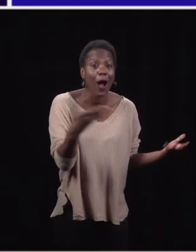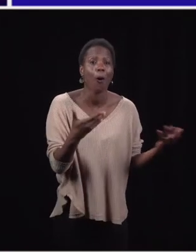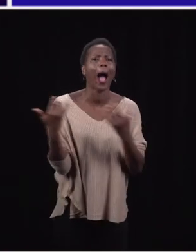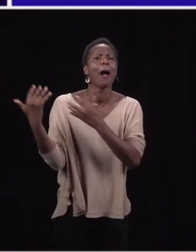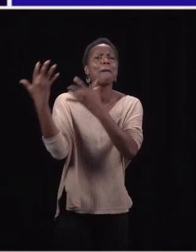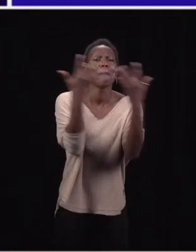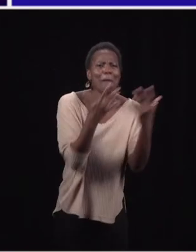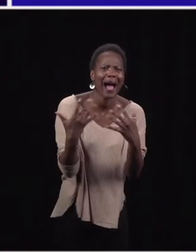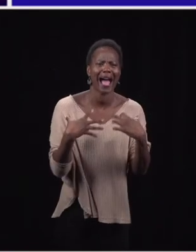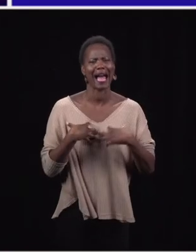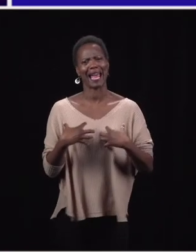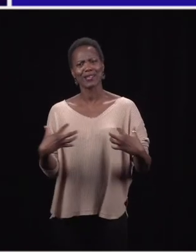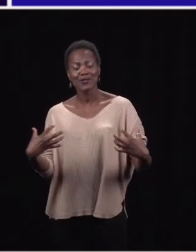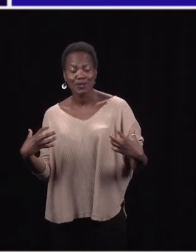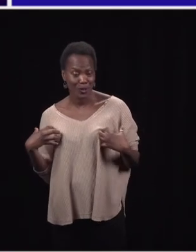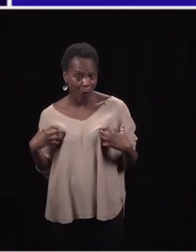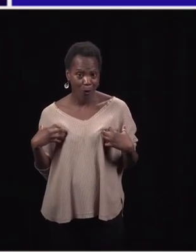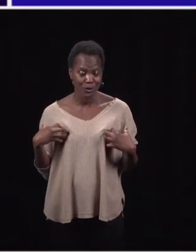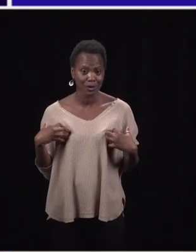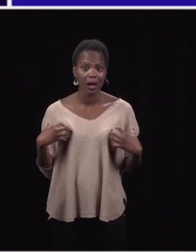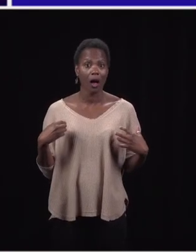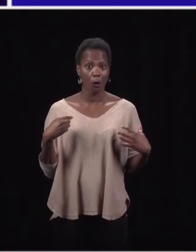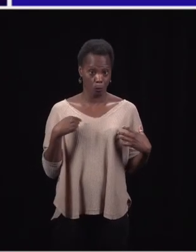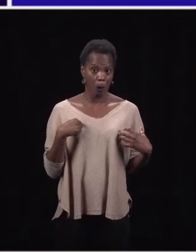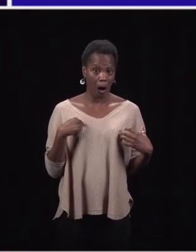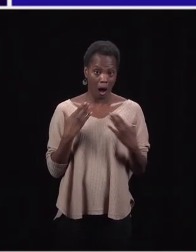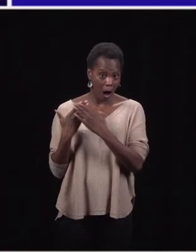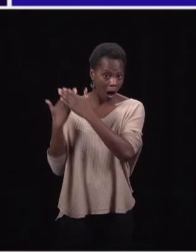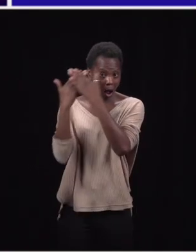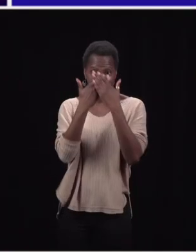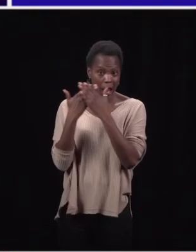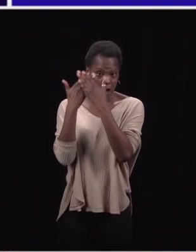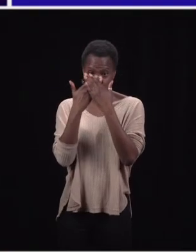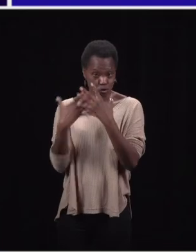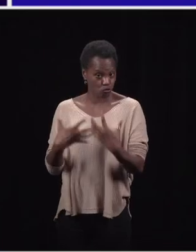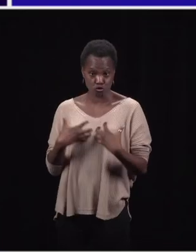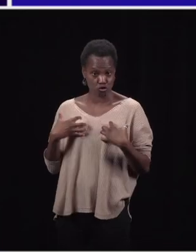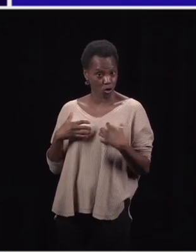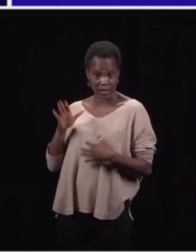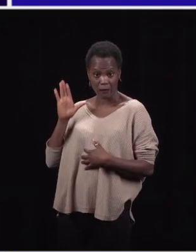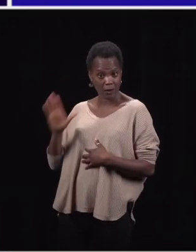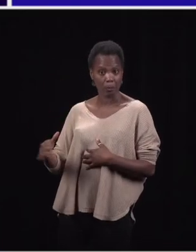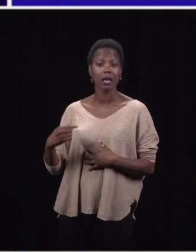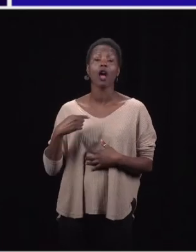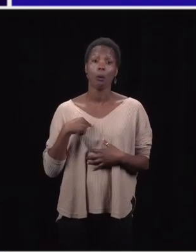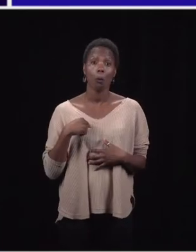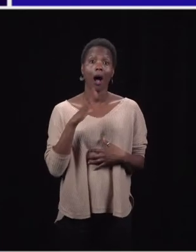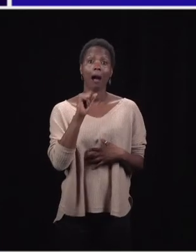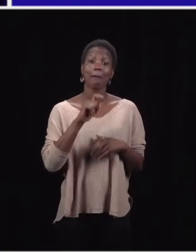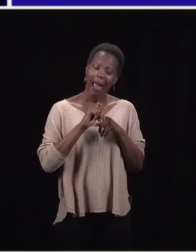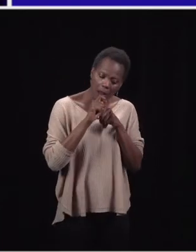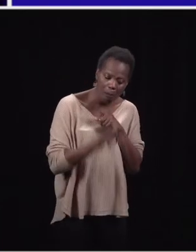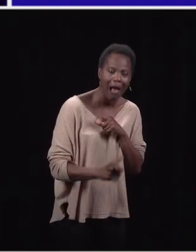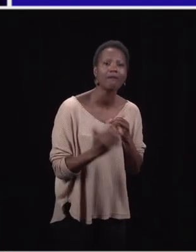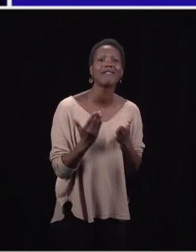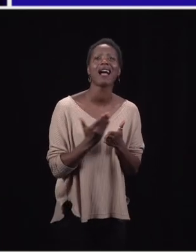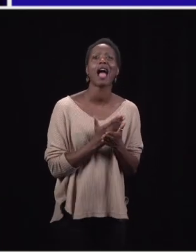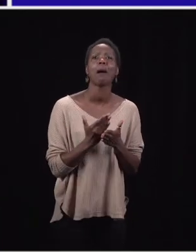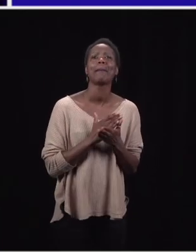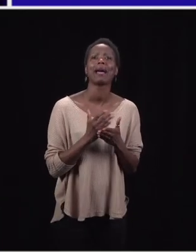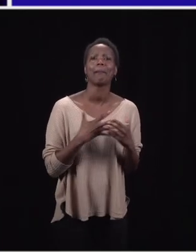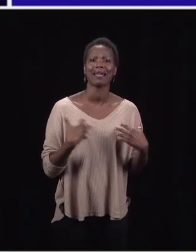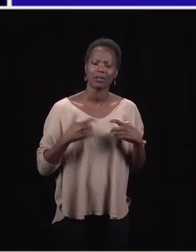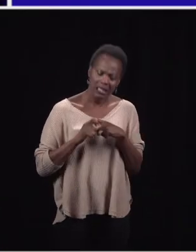science de tout ça donc je suis allé vers des études scientifiques après le bac j'ai fait une prépa scientifique et ensuite